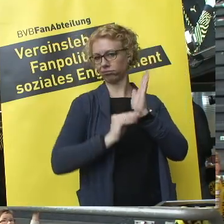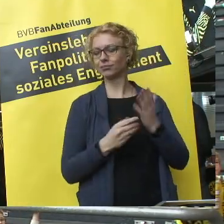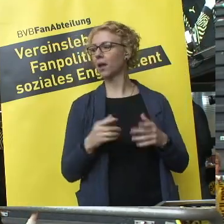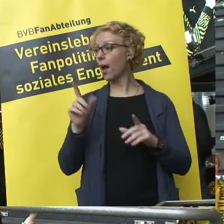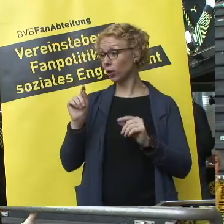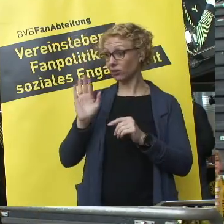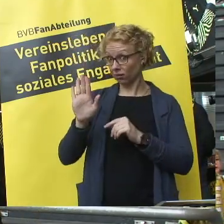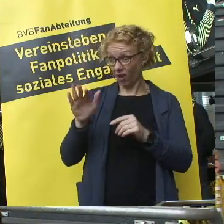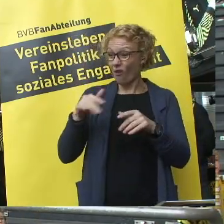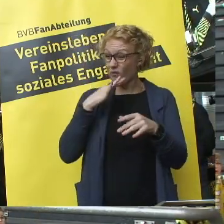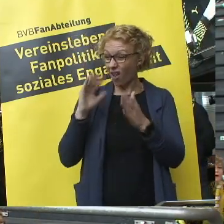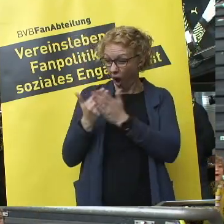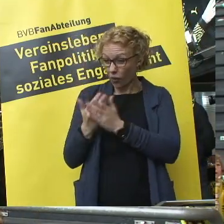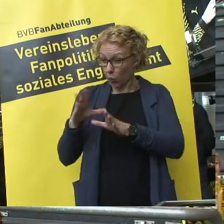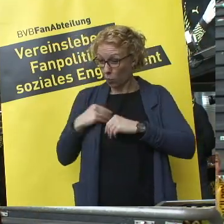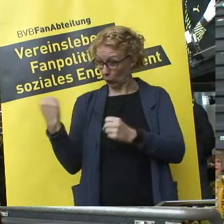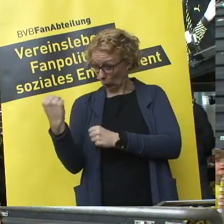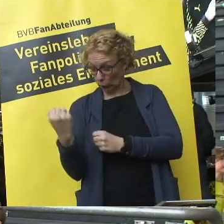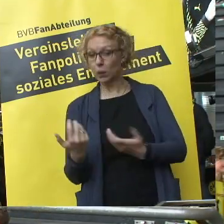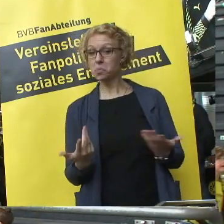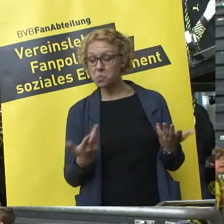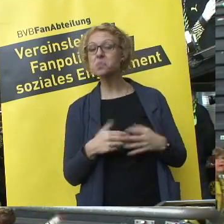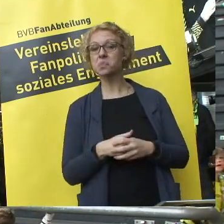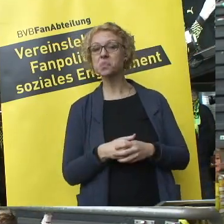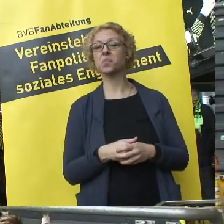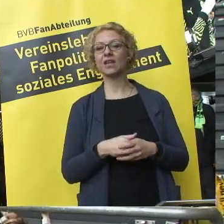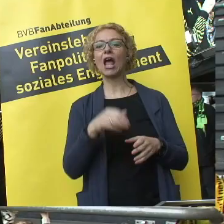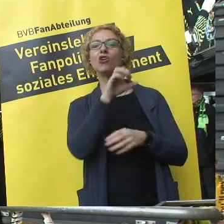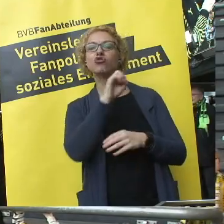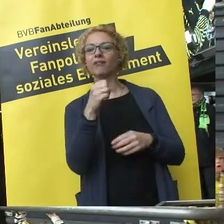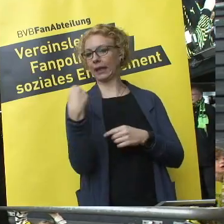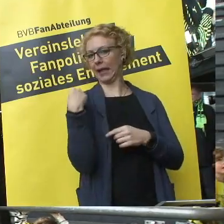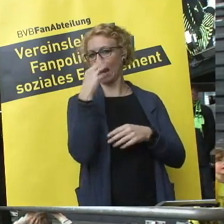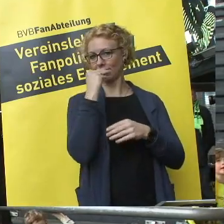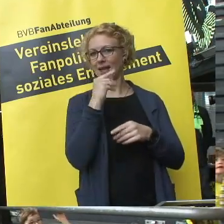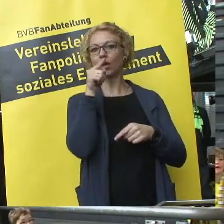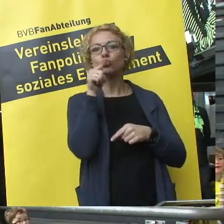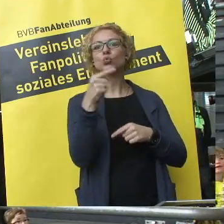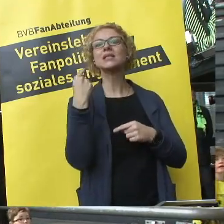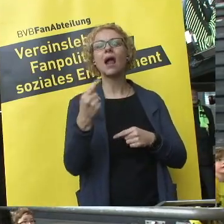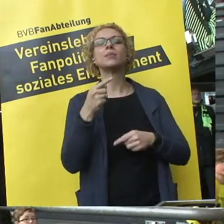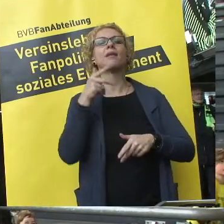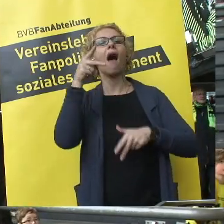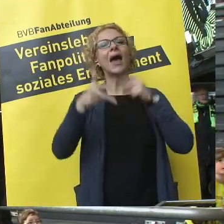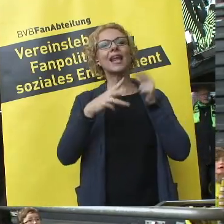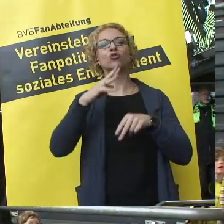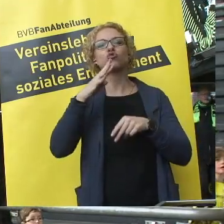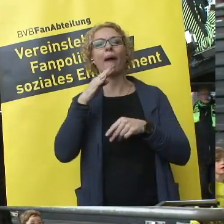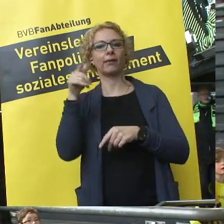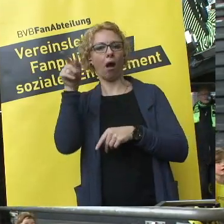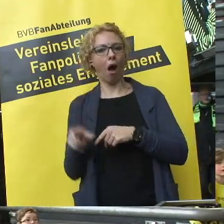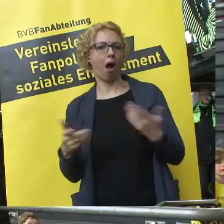ihr tatkräftig heute ganz viele wichtige Aufgaben hier im Stadion. Stefanie, ich habe gerade schon gesagt, du bist Athletensprecherin. Was sind denn deine Aufgaben